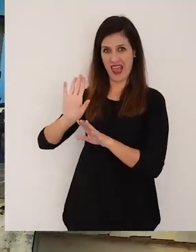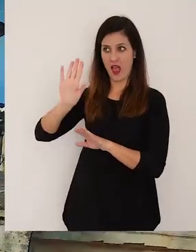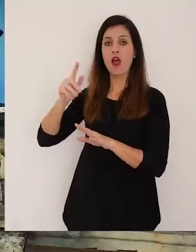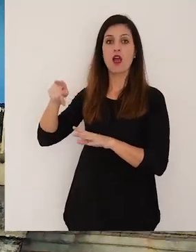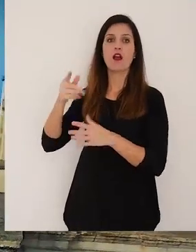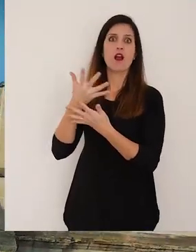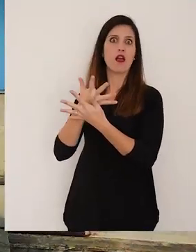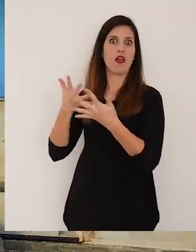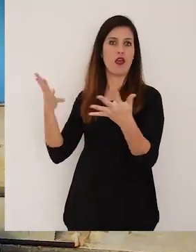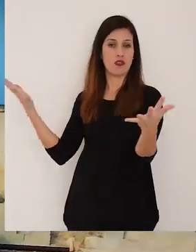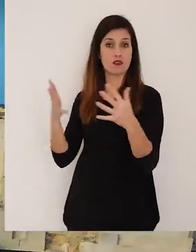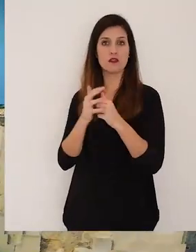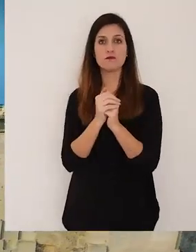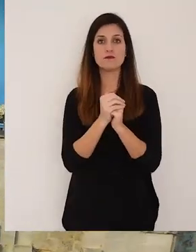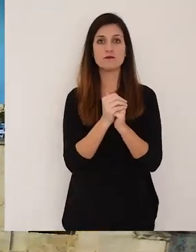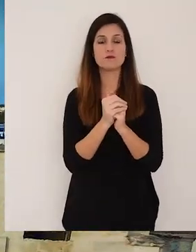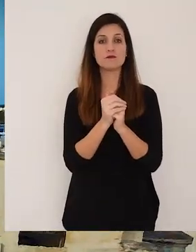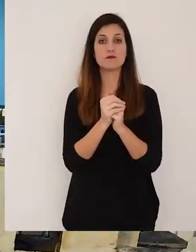architettonico.